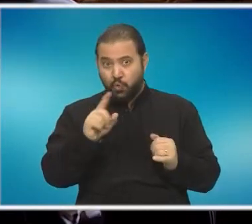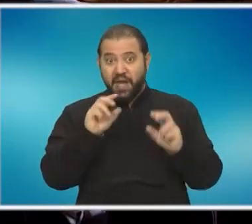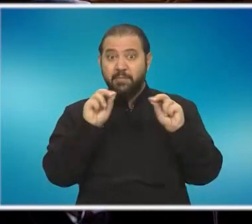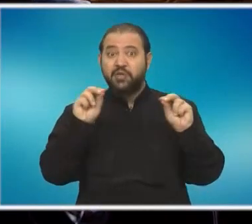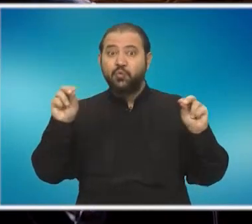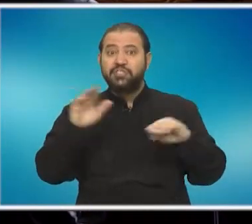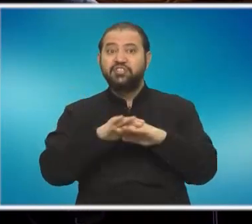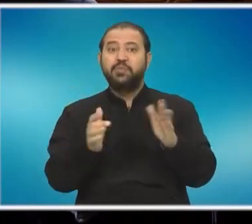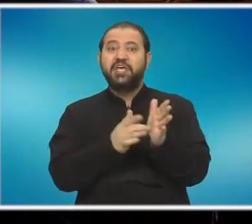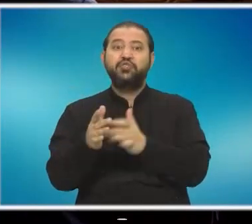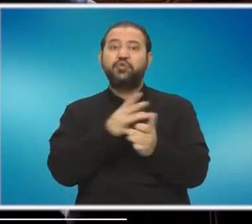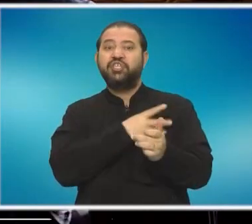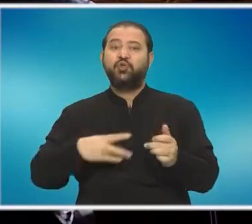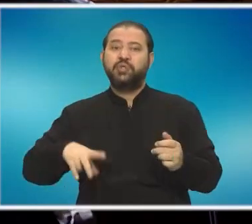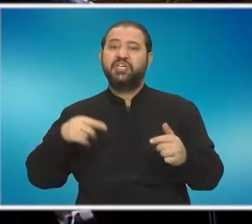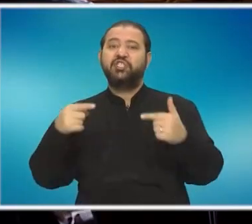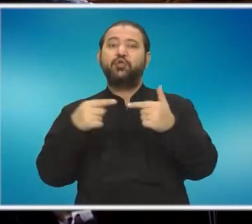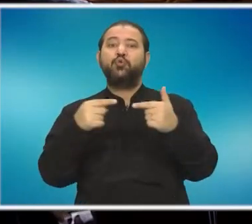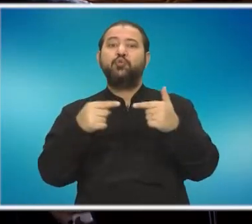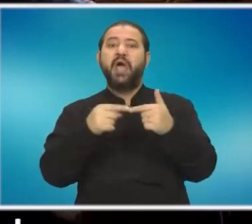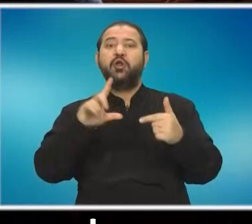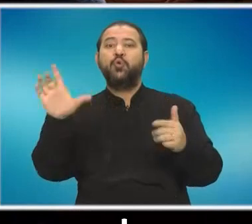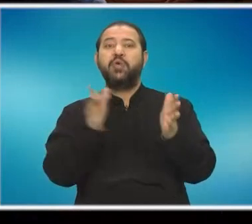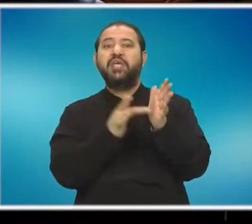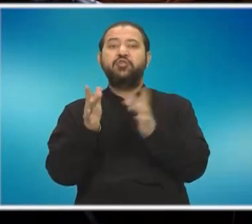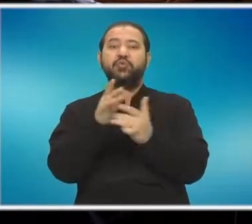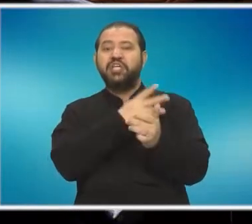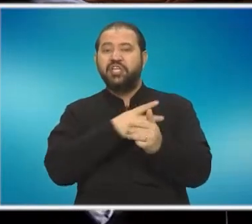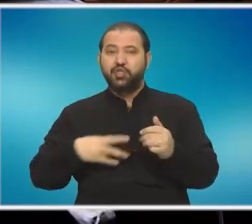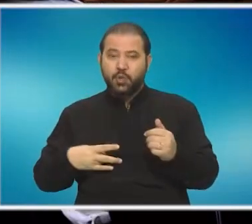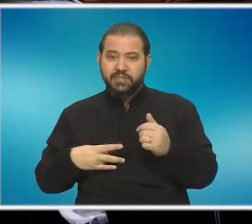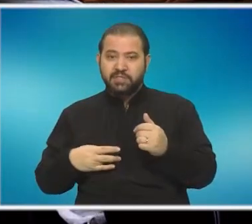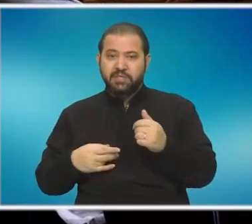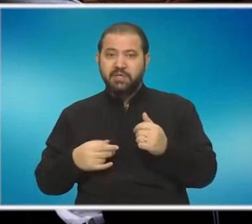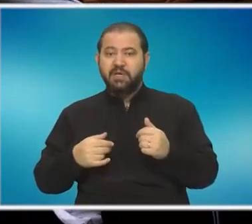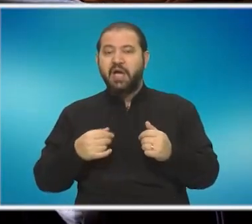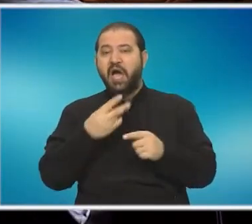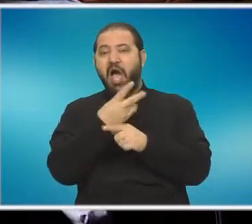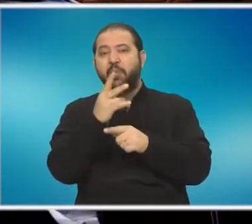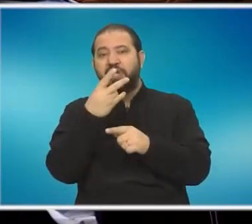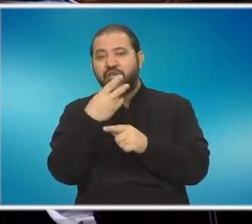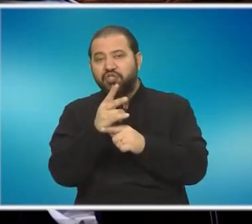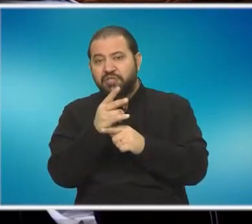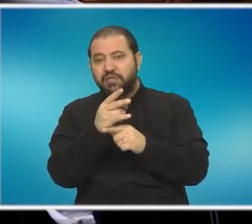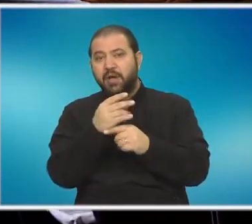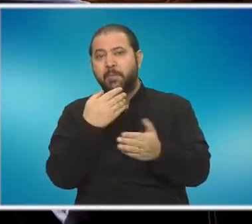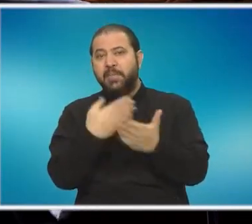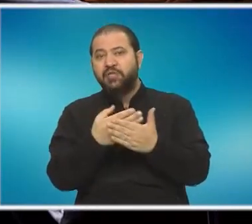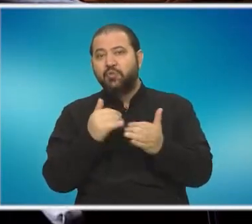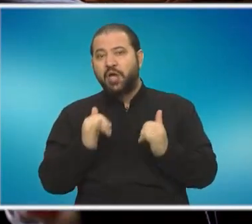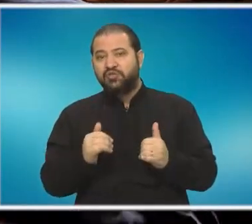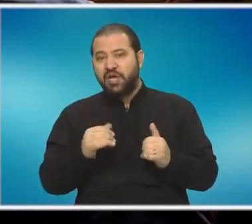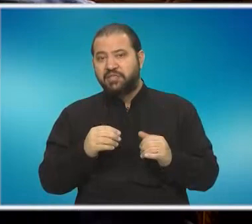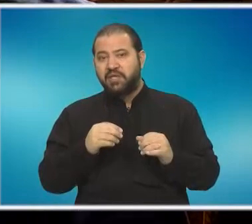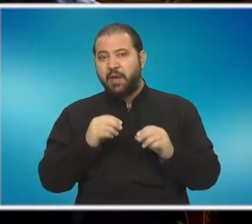însăți, atât ție personal, cât și comunității, cât și bisericii. De